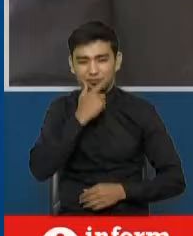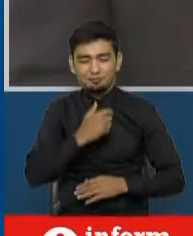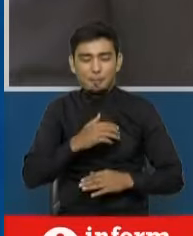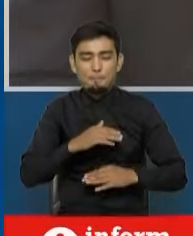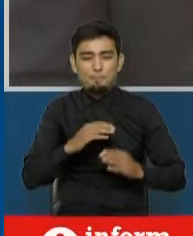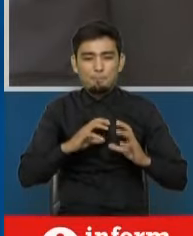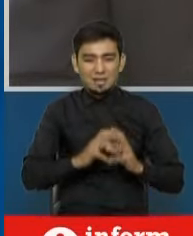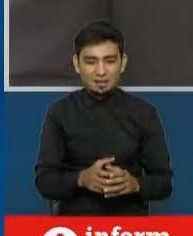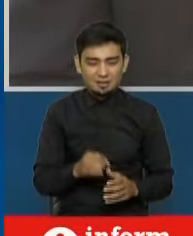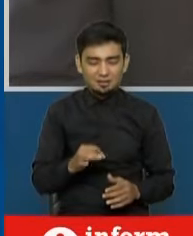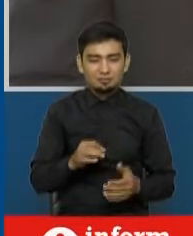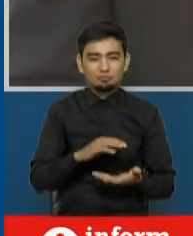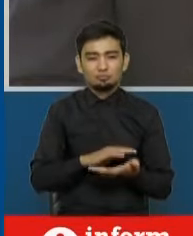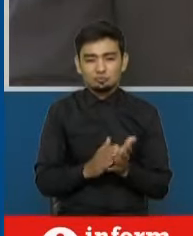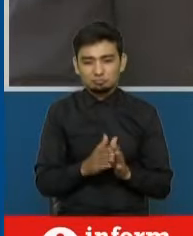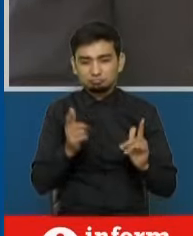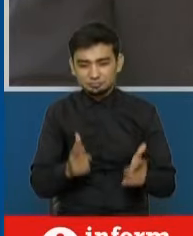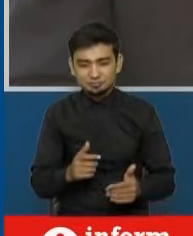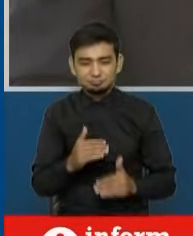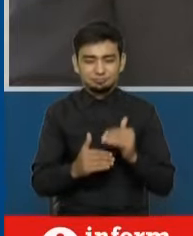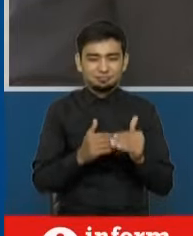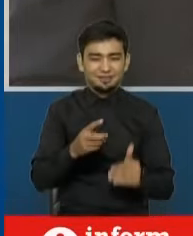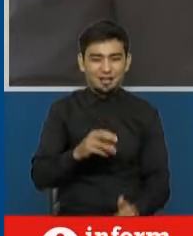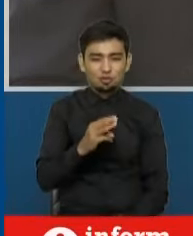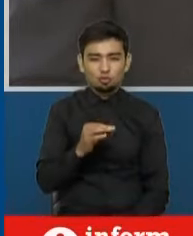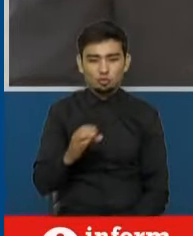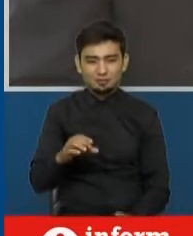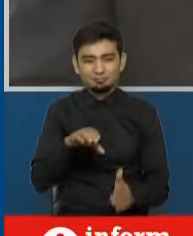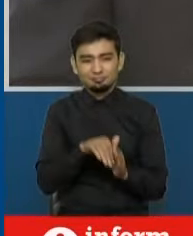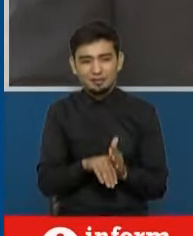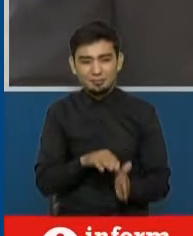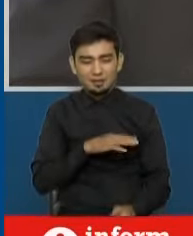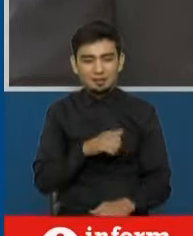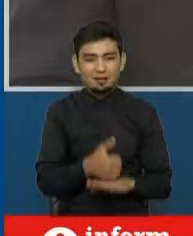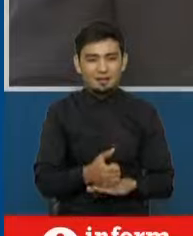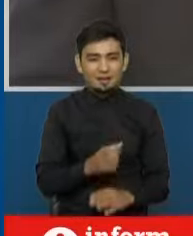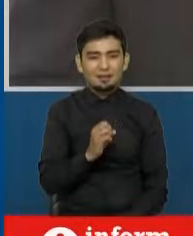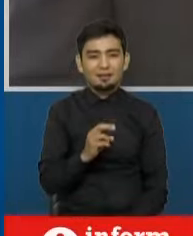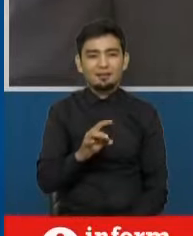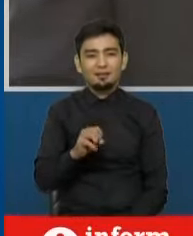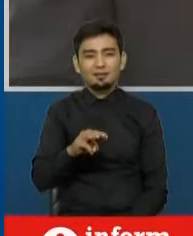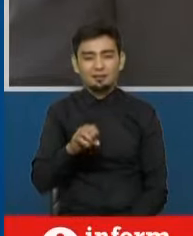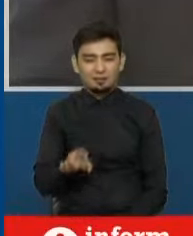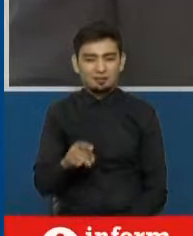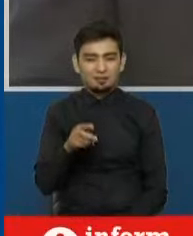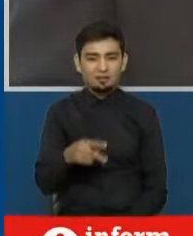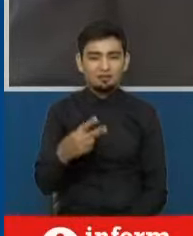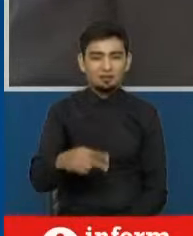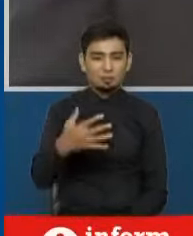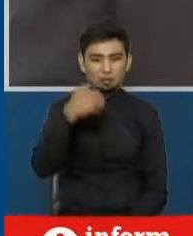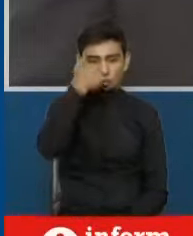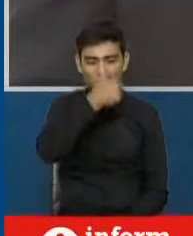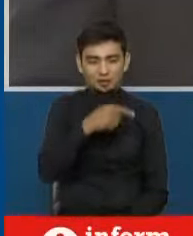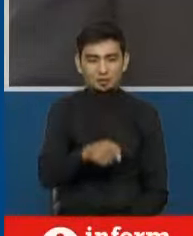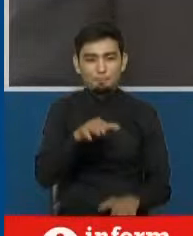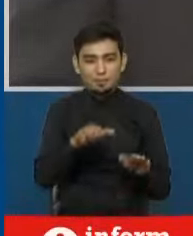развитие. Также важно отметить, что в ШОС уже определились с кандидатурой на должность генерального секретаря. В 2025 году это